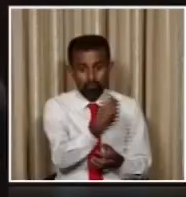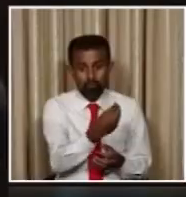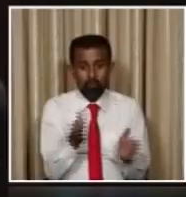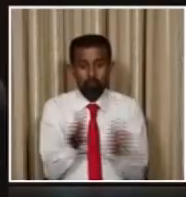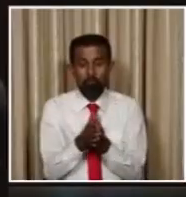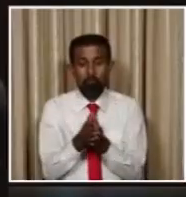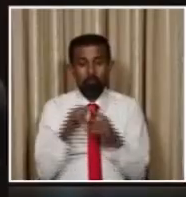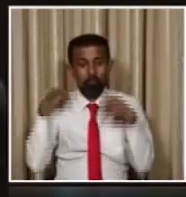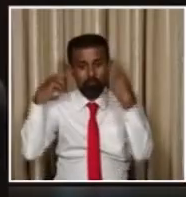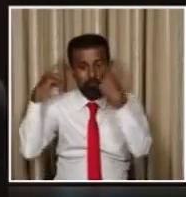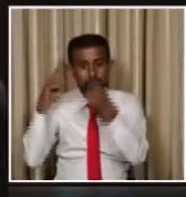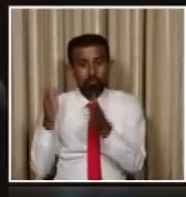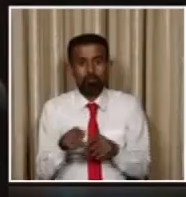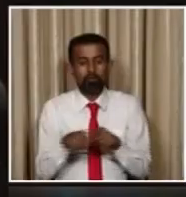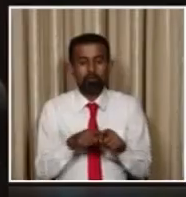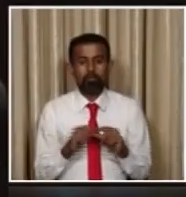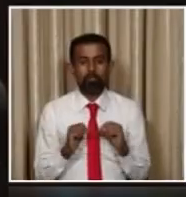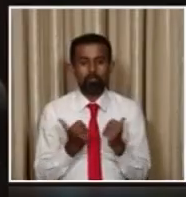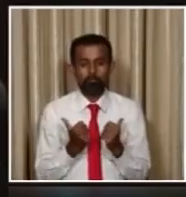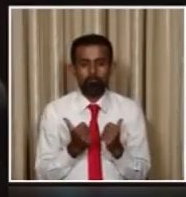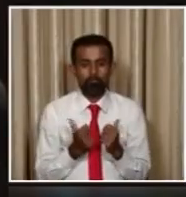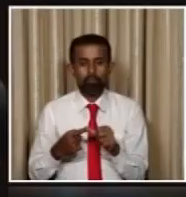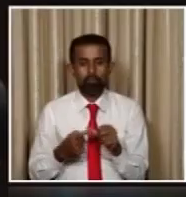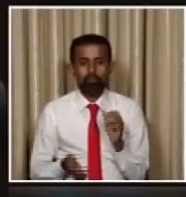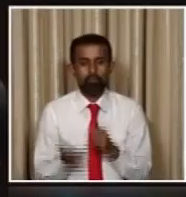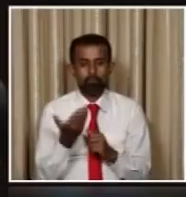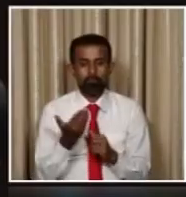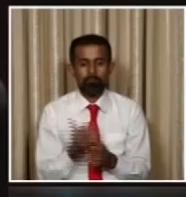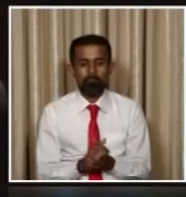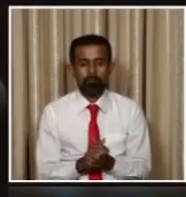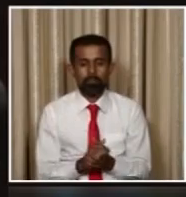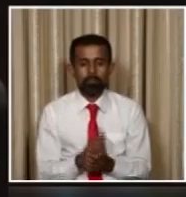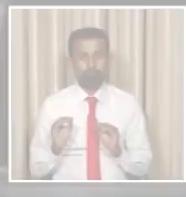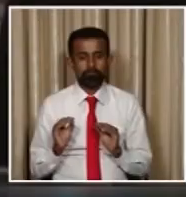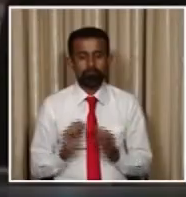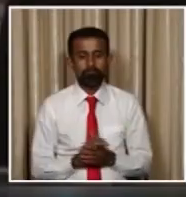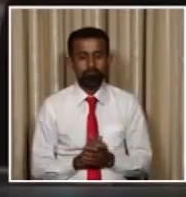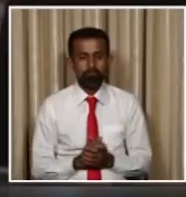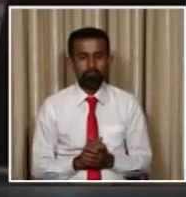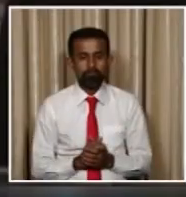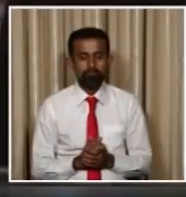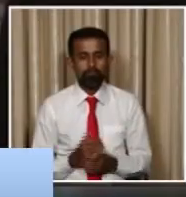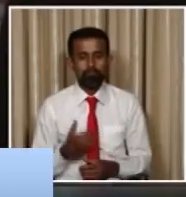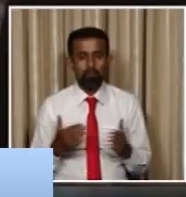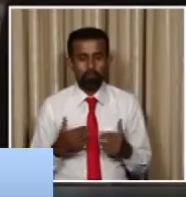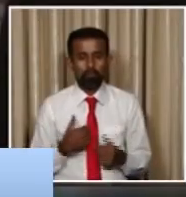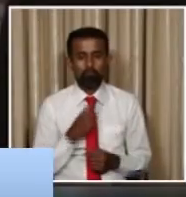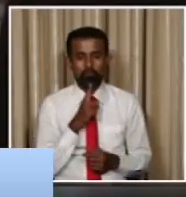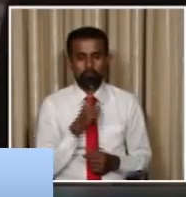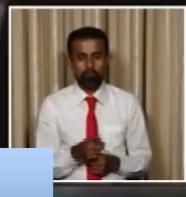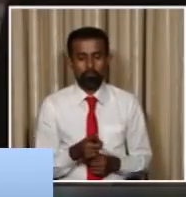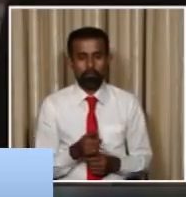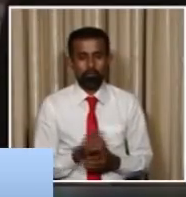කුසේ කල් ගත කරමින් තමයි දැන් මේ උත්තර දෙන්න බැරුව පලා යන්නේ පව අහිංසක හා පැටියා ඉතින් මම තාමත් කියන්නේ